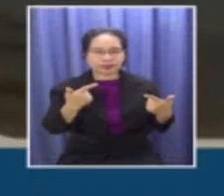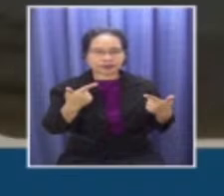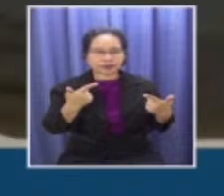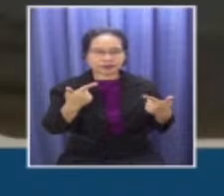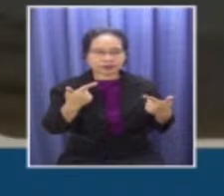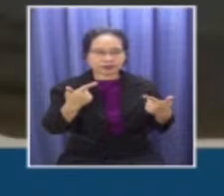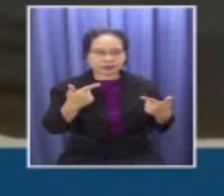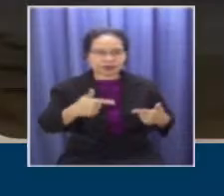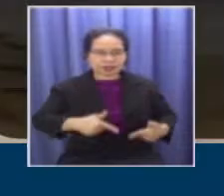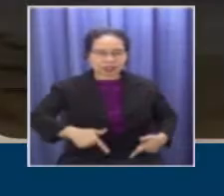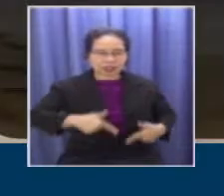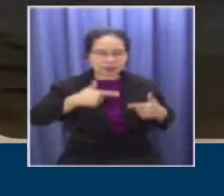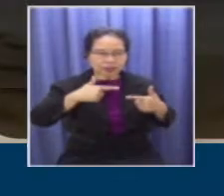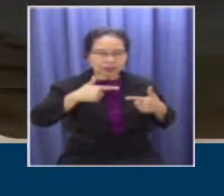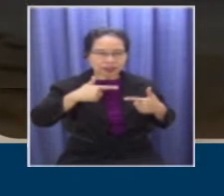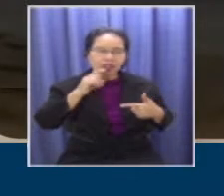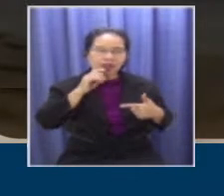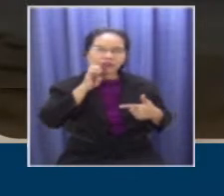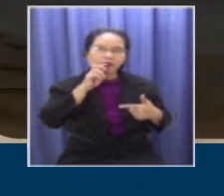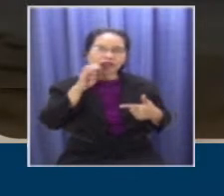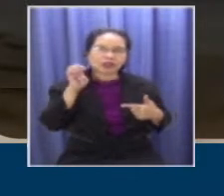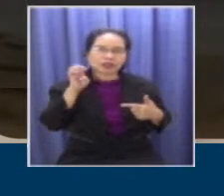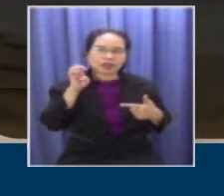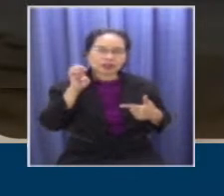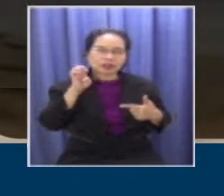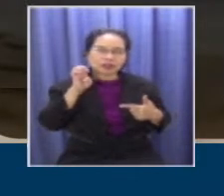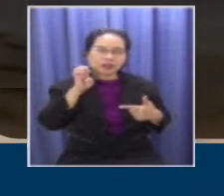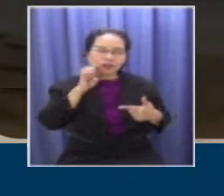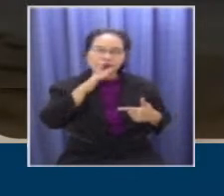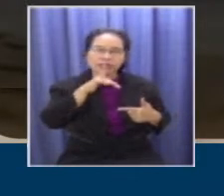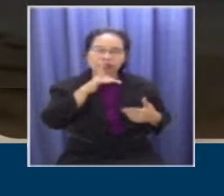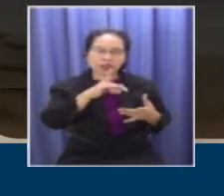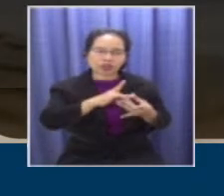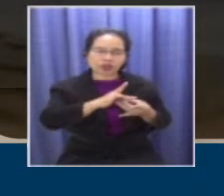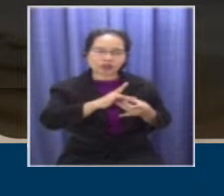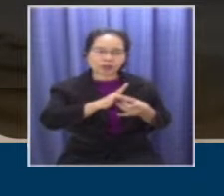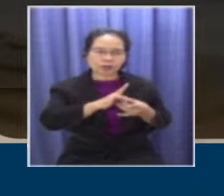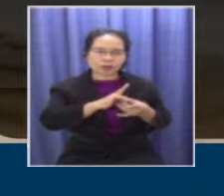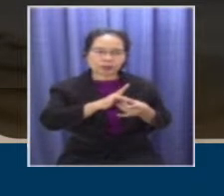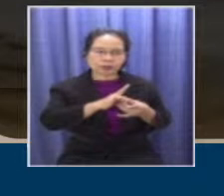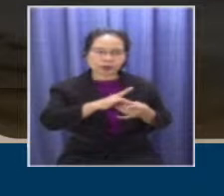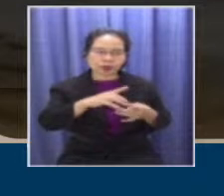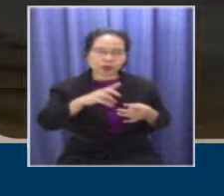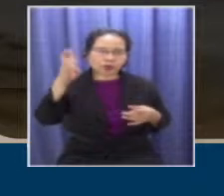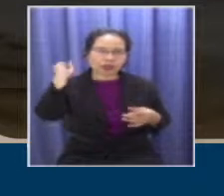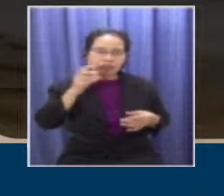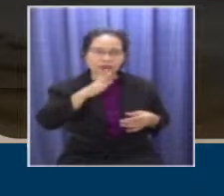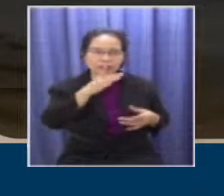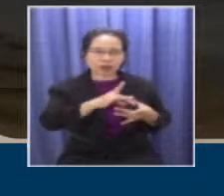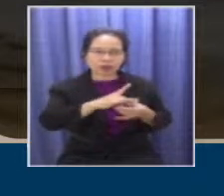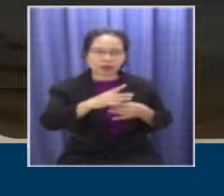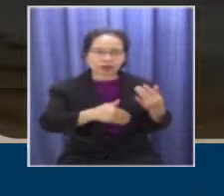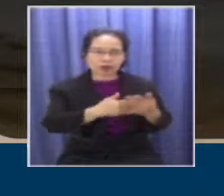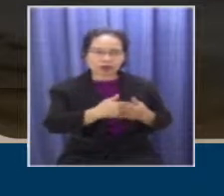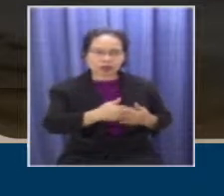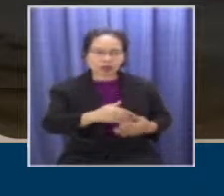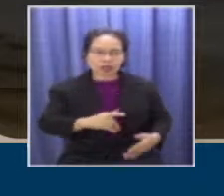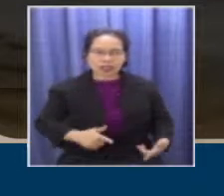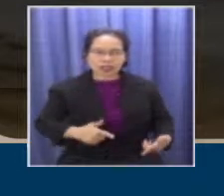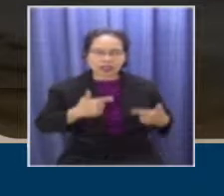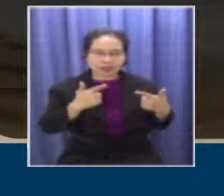din Hawa ɛfiri sɛ ɔno na wɔyɛ ateasefoɔ nyinaa na Hawa ɔyɛ